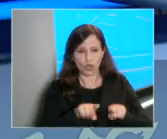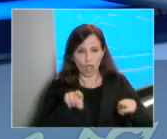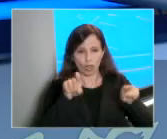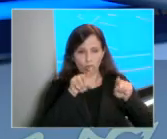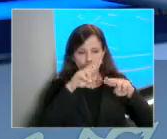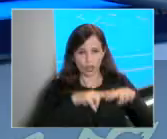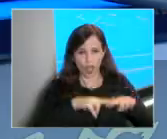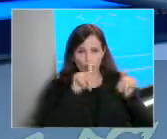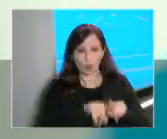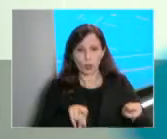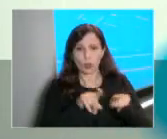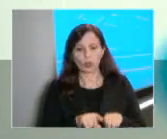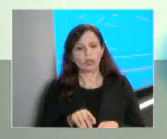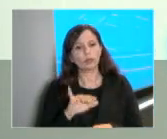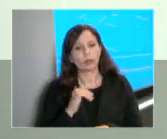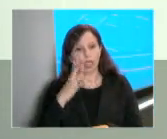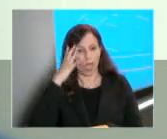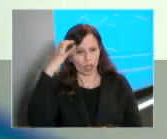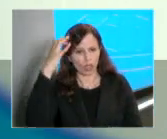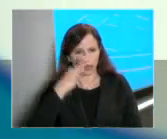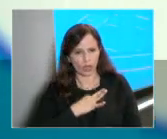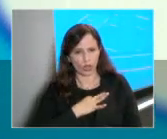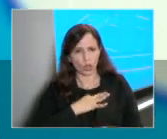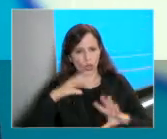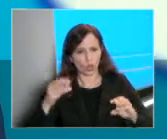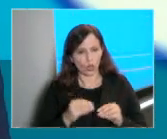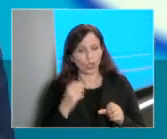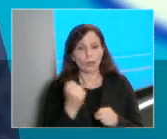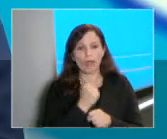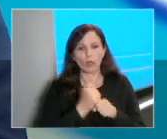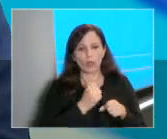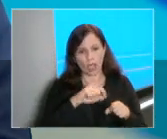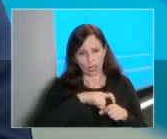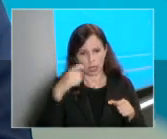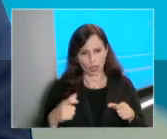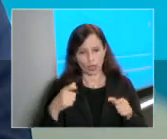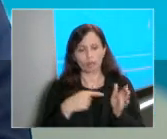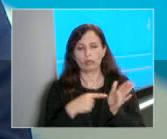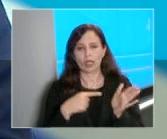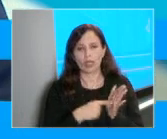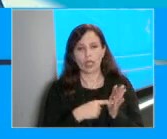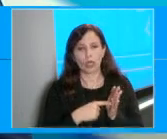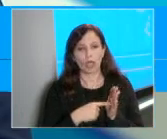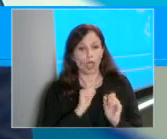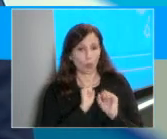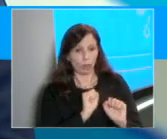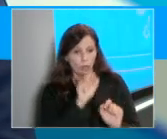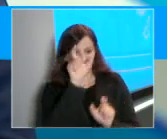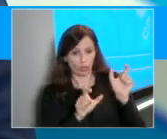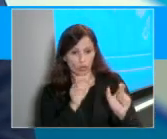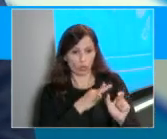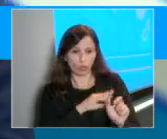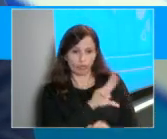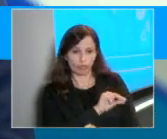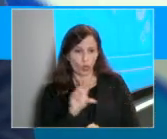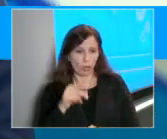אנחנו, השאיפה של המחנה הדמוקרטי זה לרוץ יחד עם מפלגת העבודה ביחד, כי בסופו של דבר המצביעים שלנו הם דומים